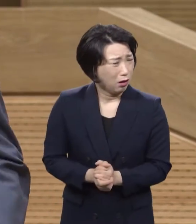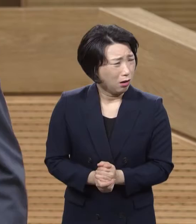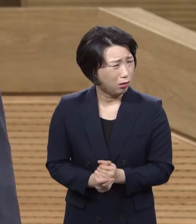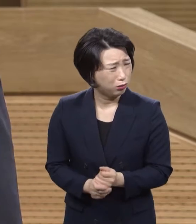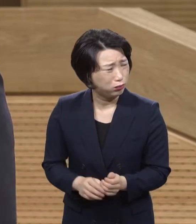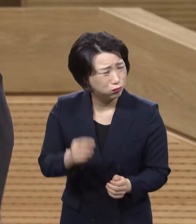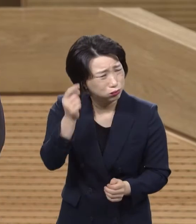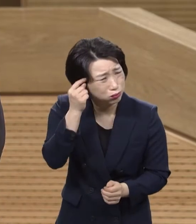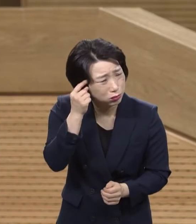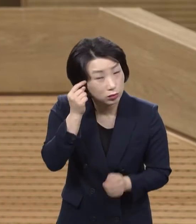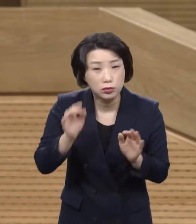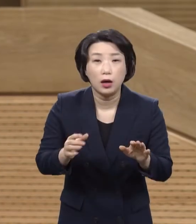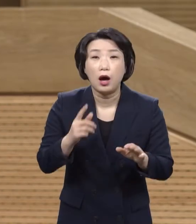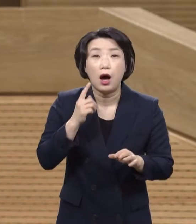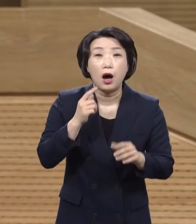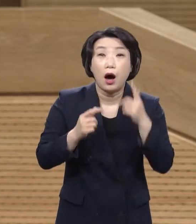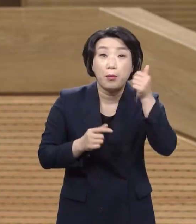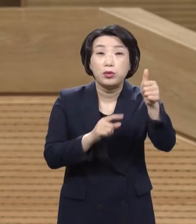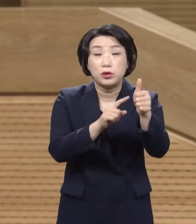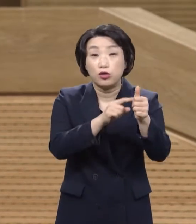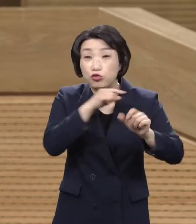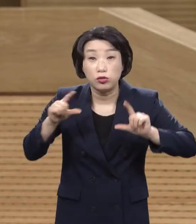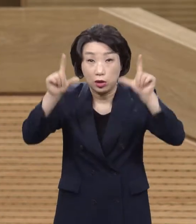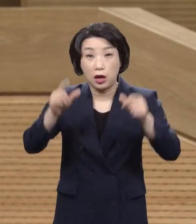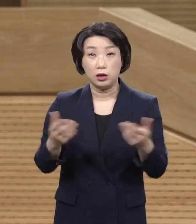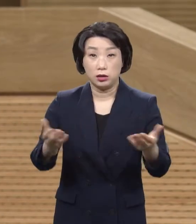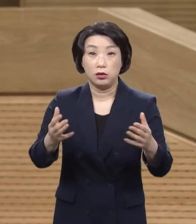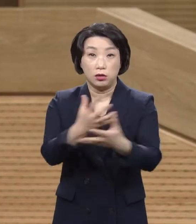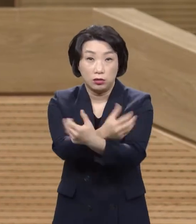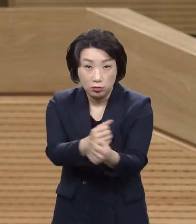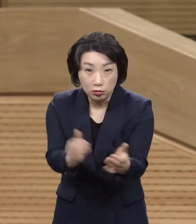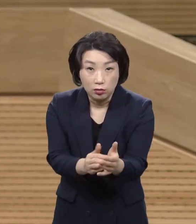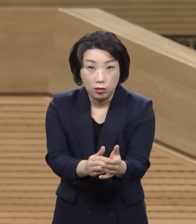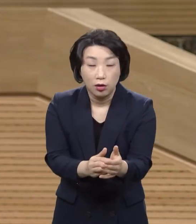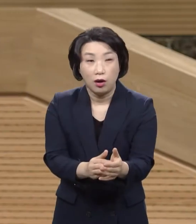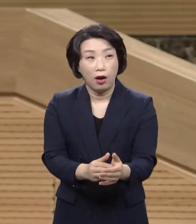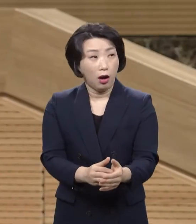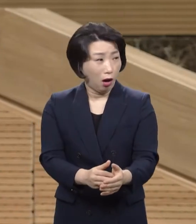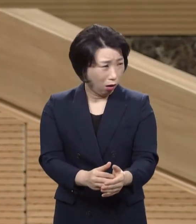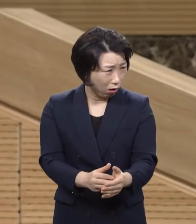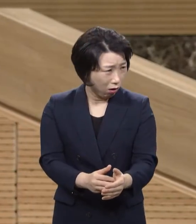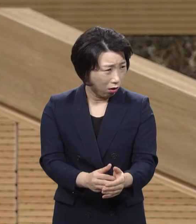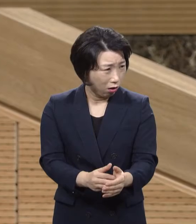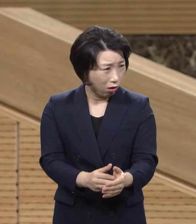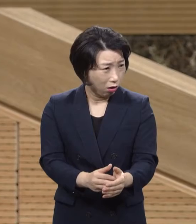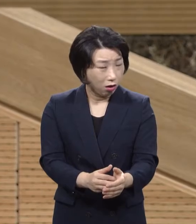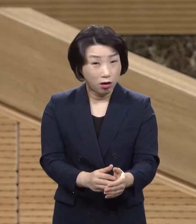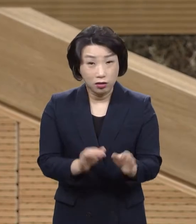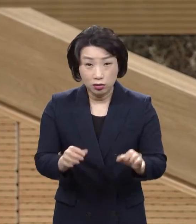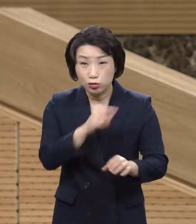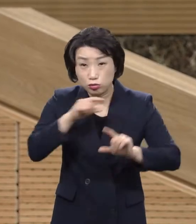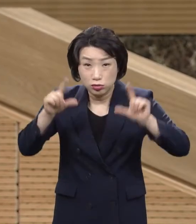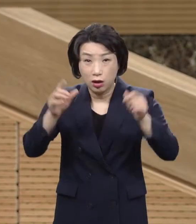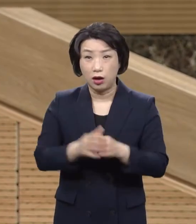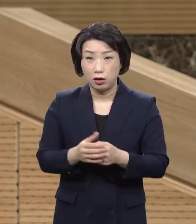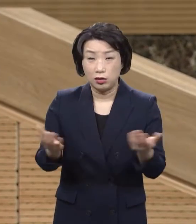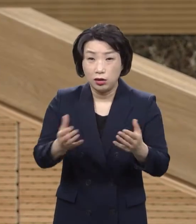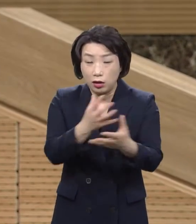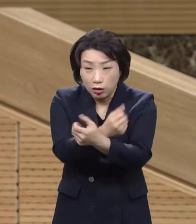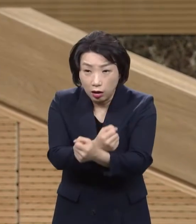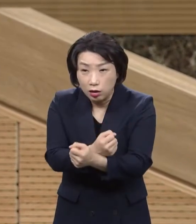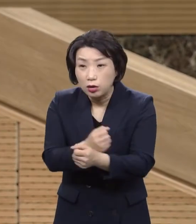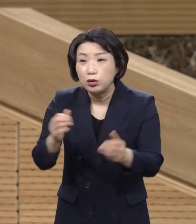했어. 근데 아버지가 주일날 그 날짜를 잡았어. 주일날 그 날짜를 잡았는데